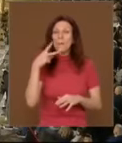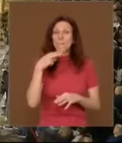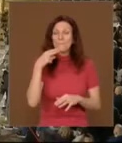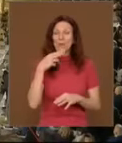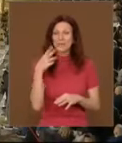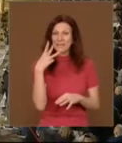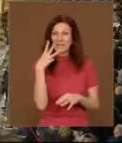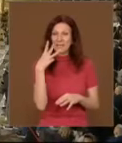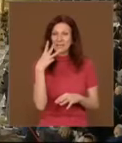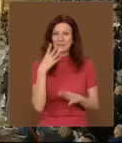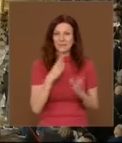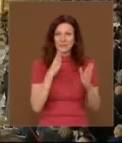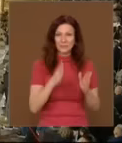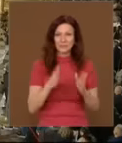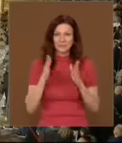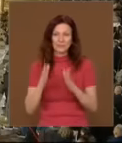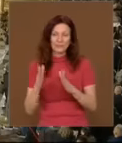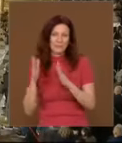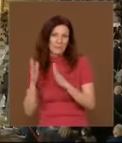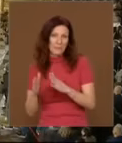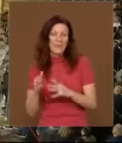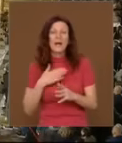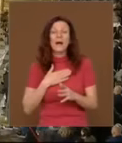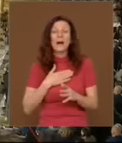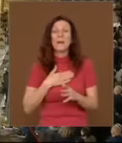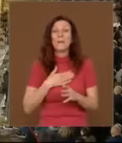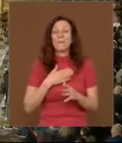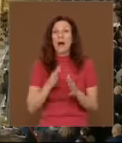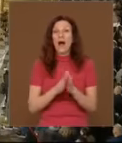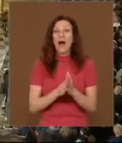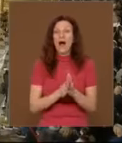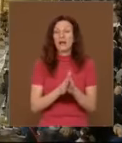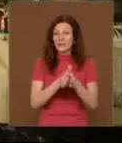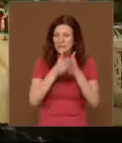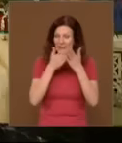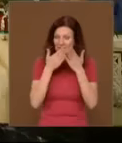триод, т.е. богослужебната книга, която съдържа